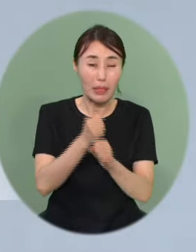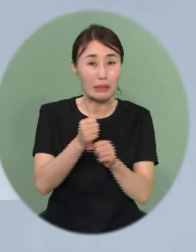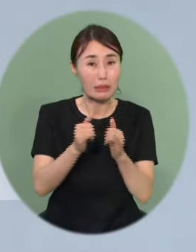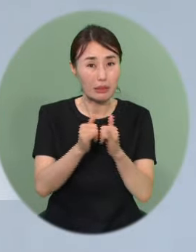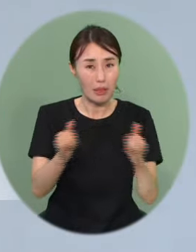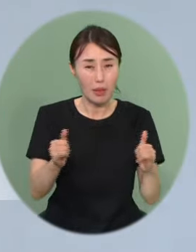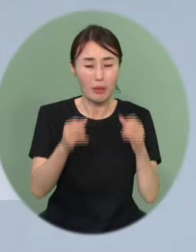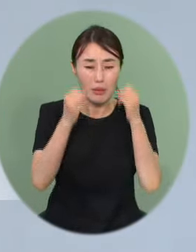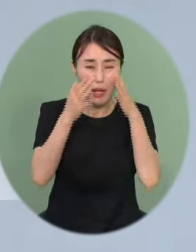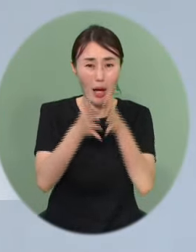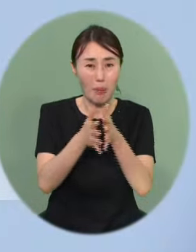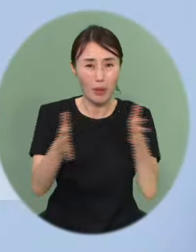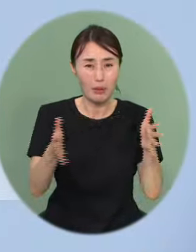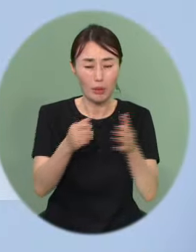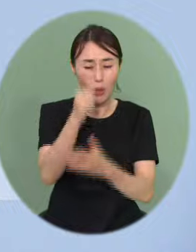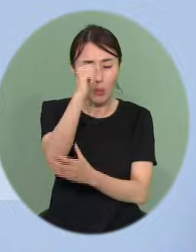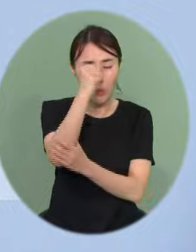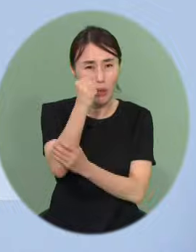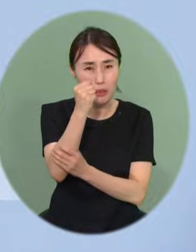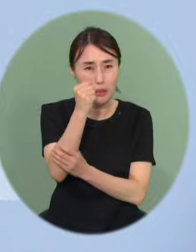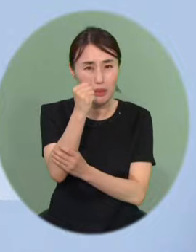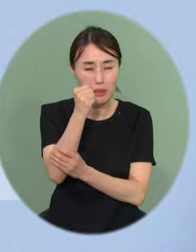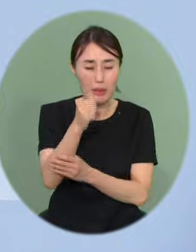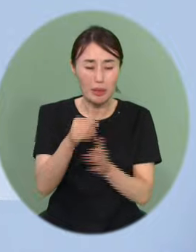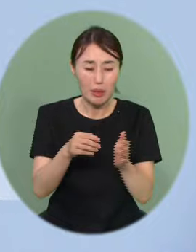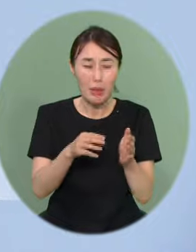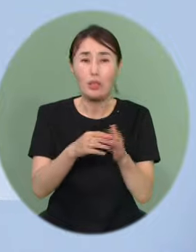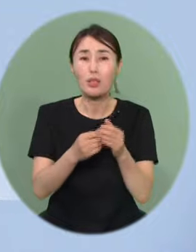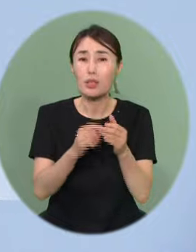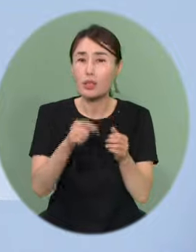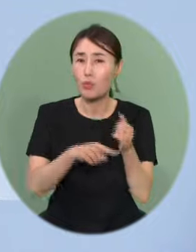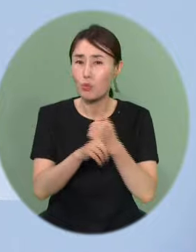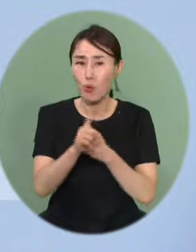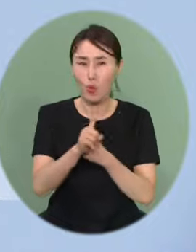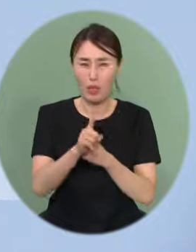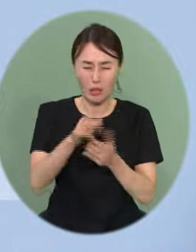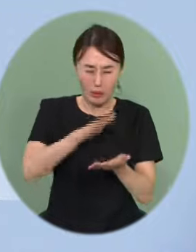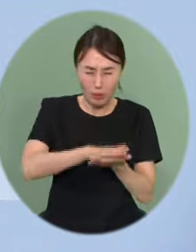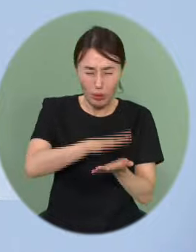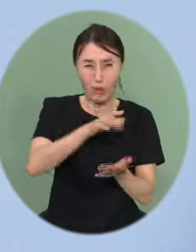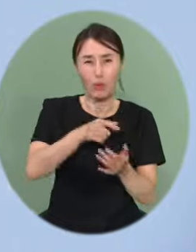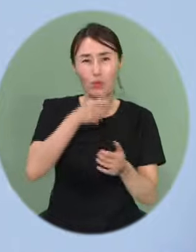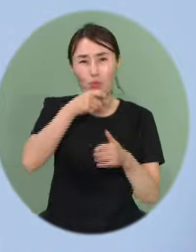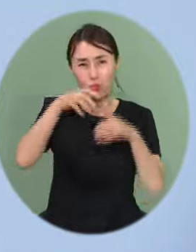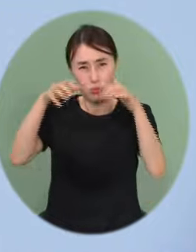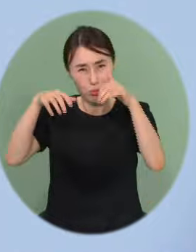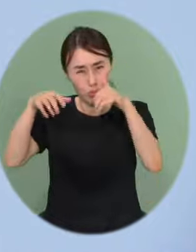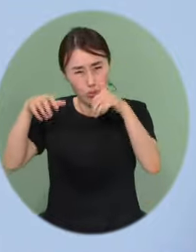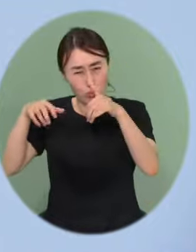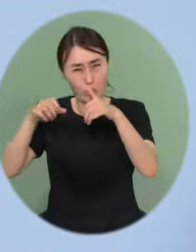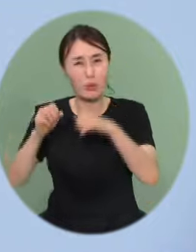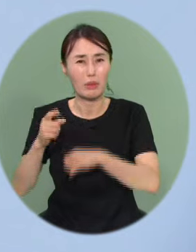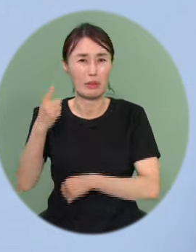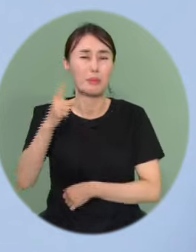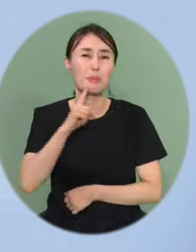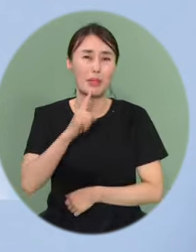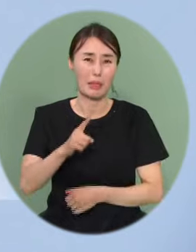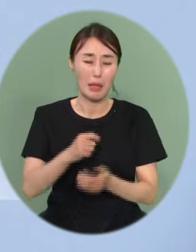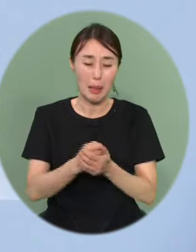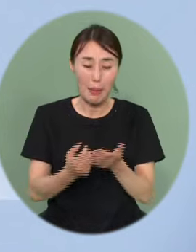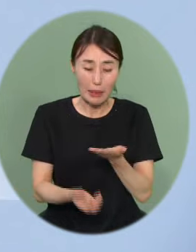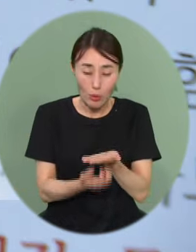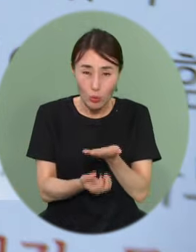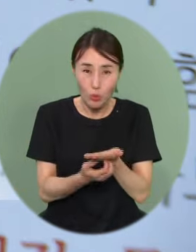신축 아파트에 곰팡이가 자란 이유에 대해 폭염에 장마까지 겹친 고온다습한 날씨가 원인이라며 바닥